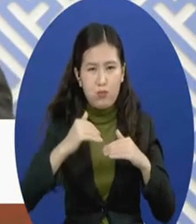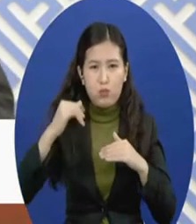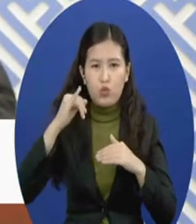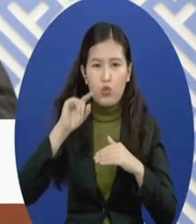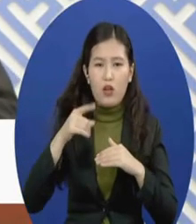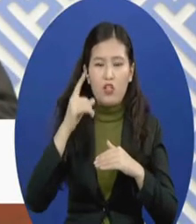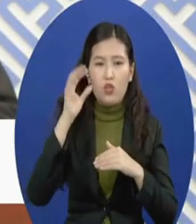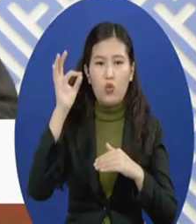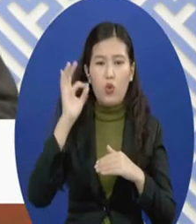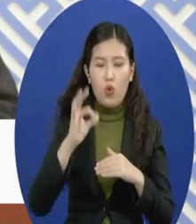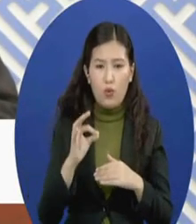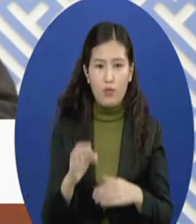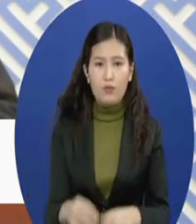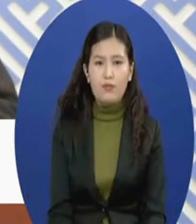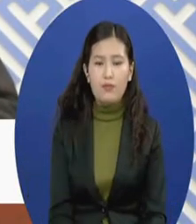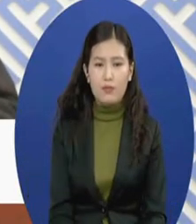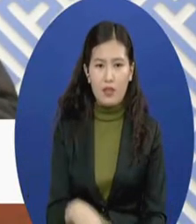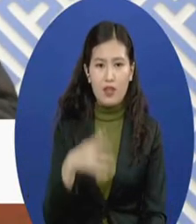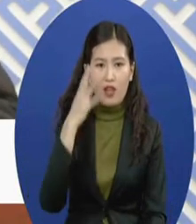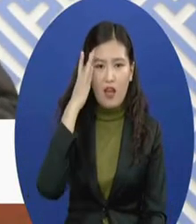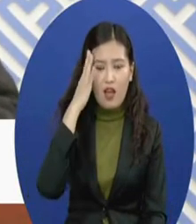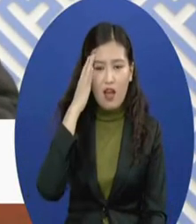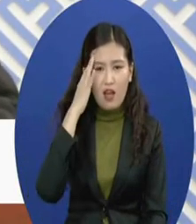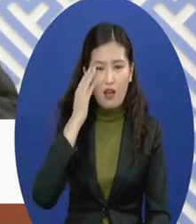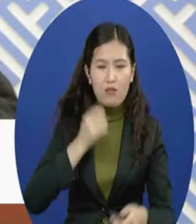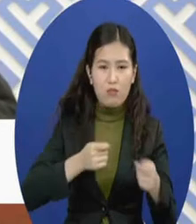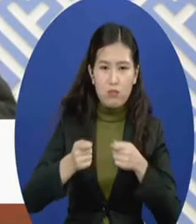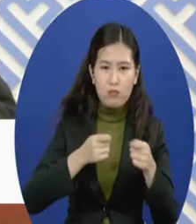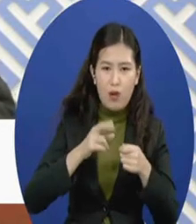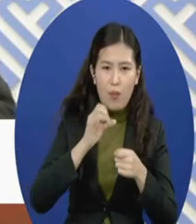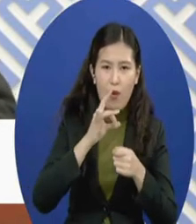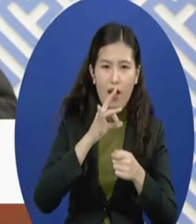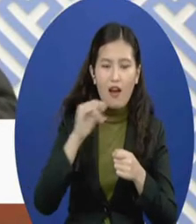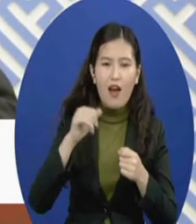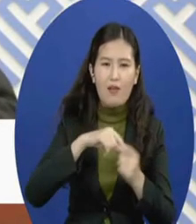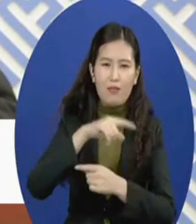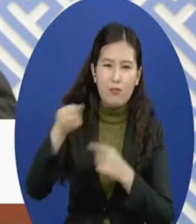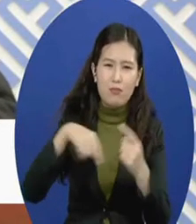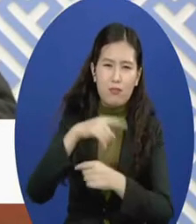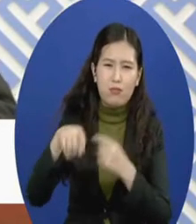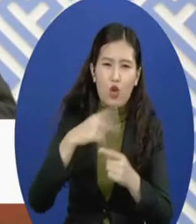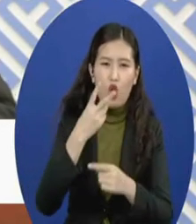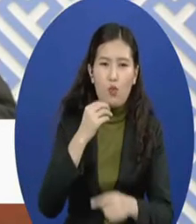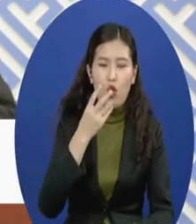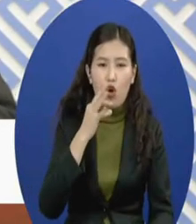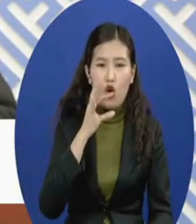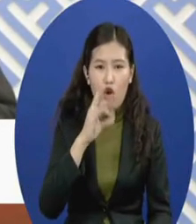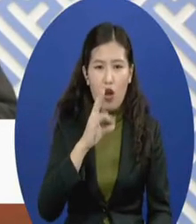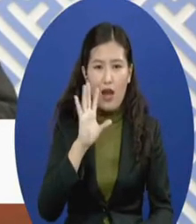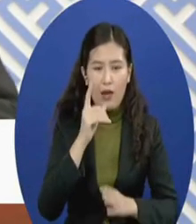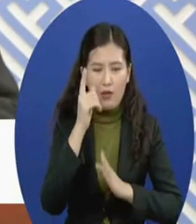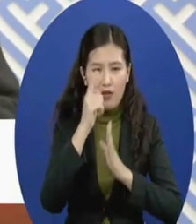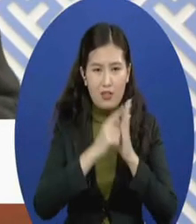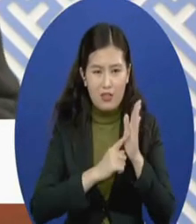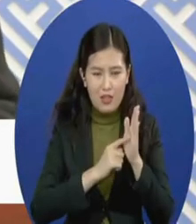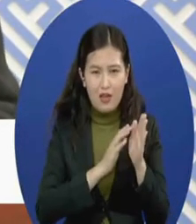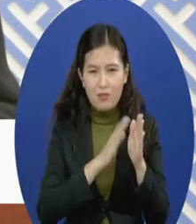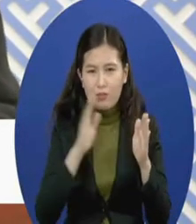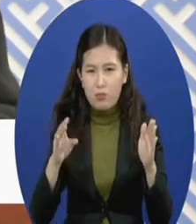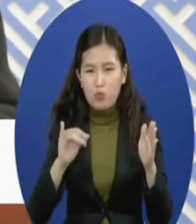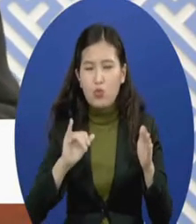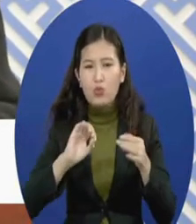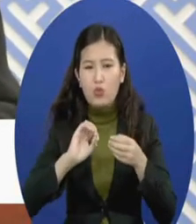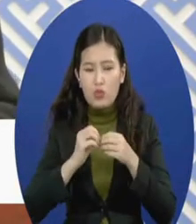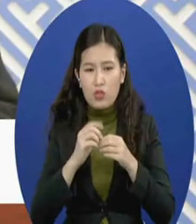төсөөлтэй байна. Гадаад худалдааны нийт бараа эргэлт 2020 оны эхний 11 сарын гүйцэтгэлээр өнгөрсөн